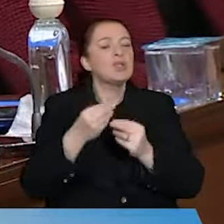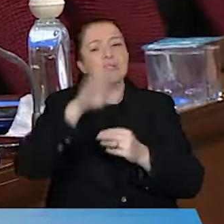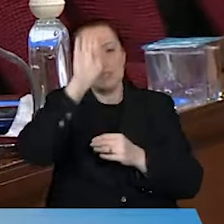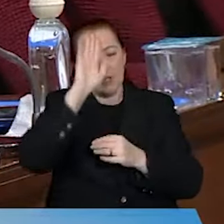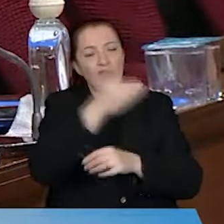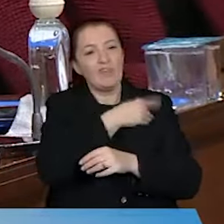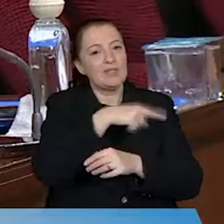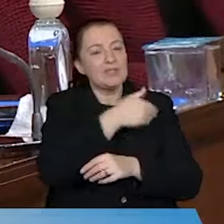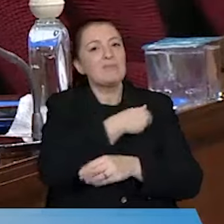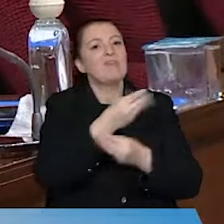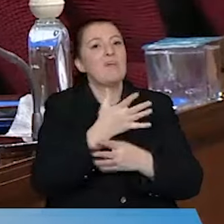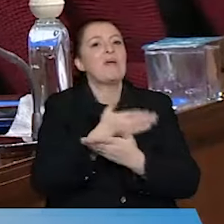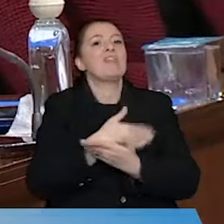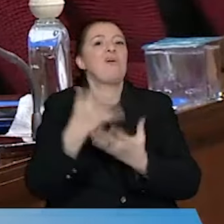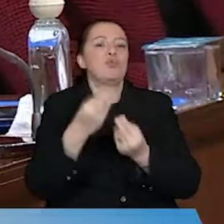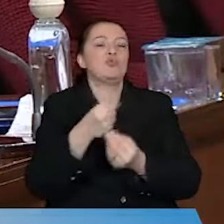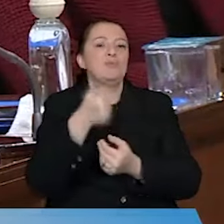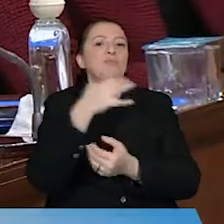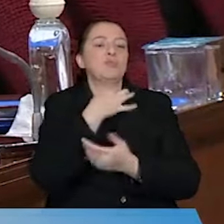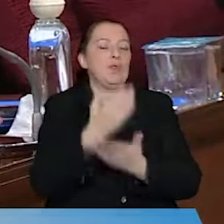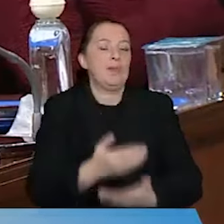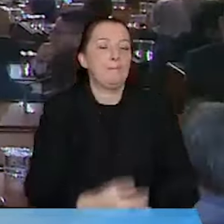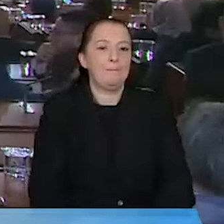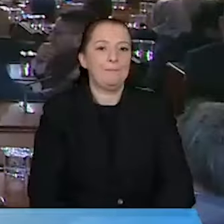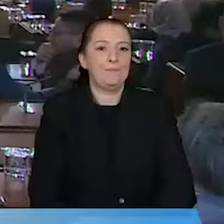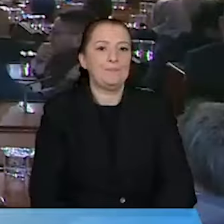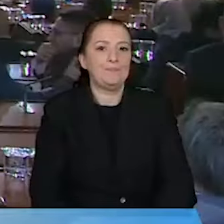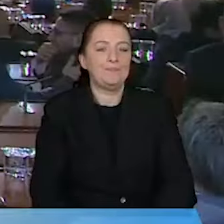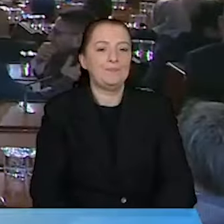İstanbul halkına hizmet etmeye devam edeceğiz başkanım. Teşekkür ediyorum.